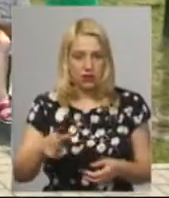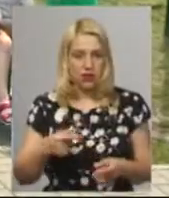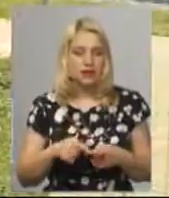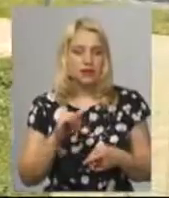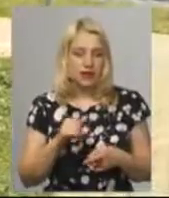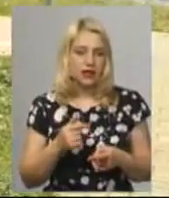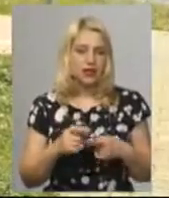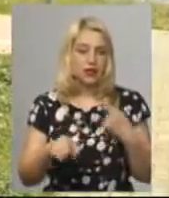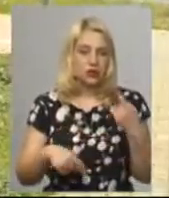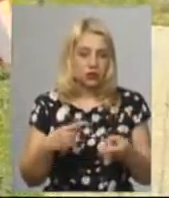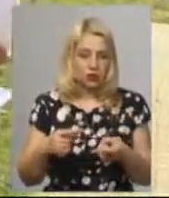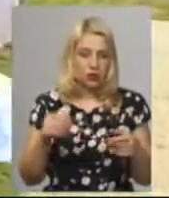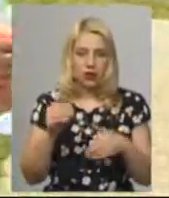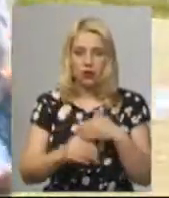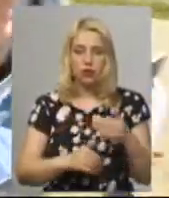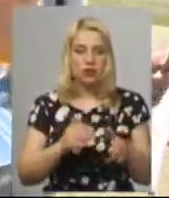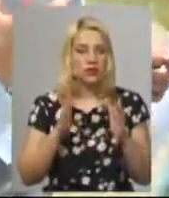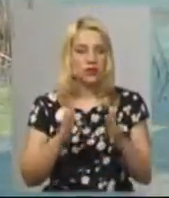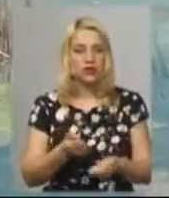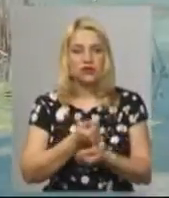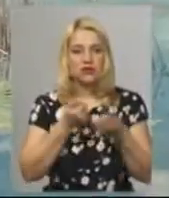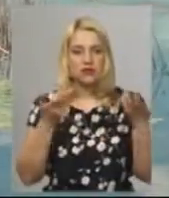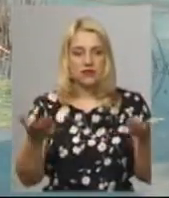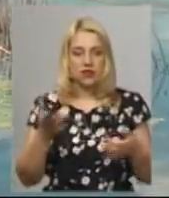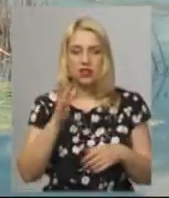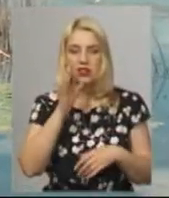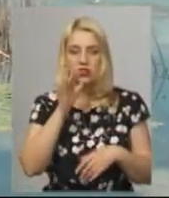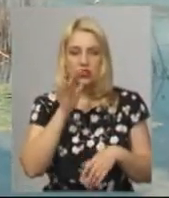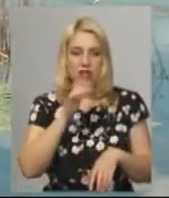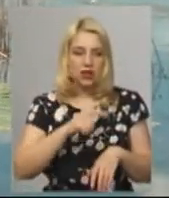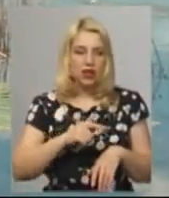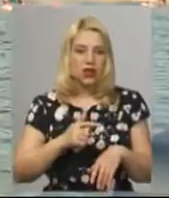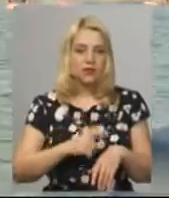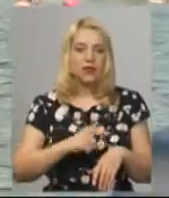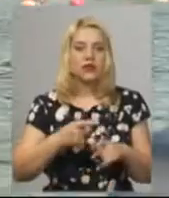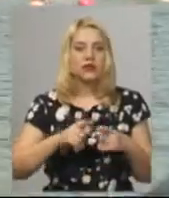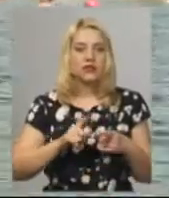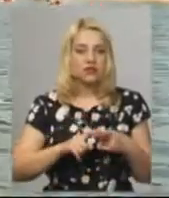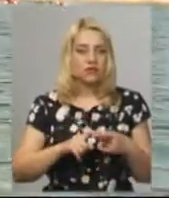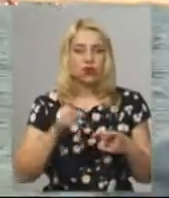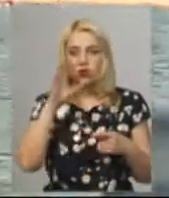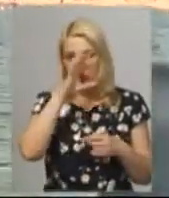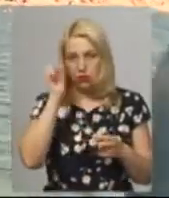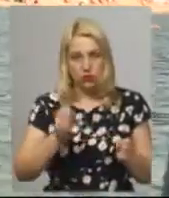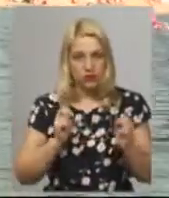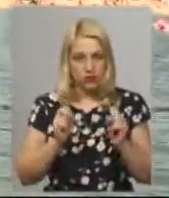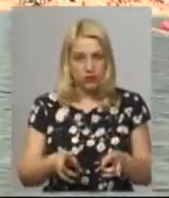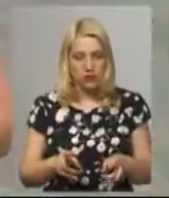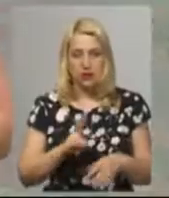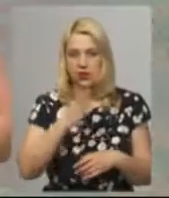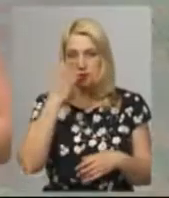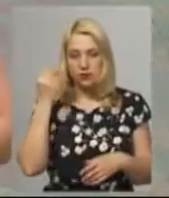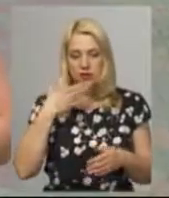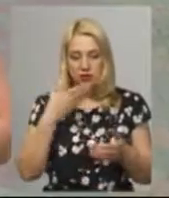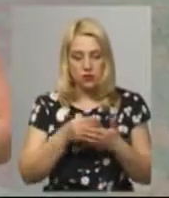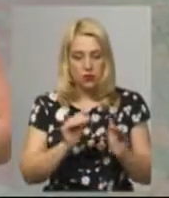всі умови безпечного відпочинку. Наступне – купатися тільки в світлу частину доби. Вночі це дуже небезпечно.